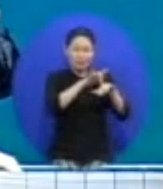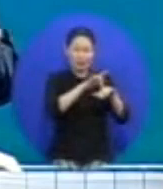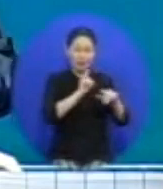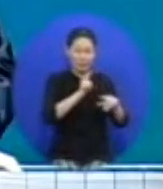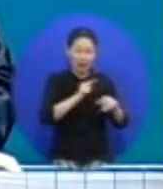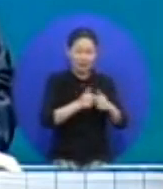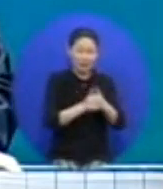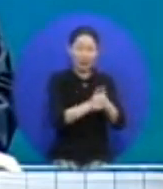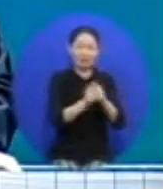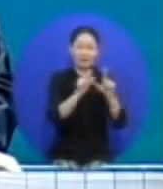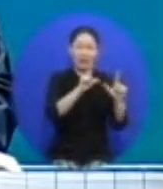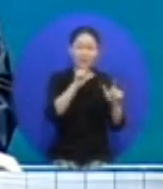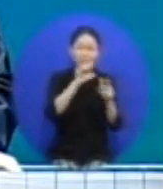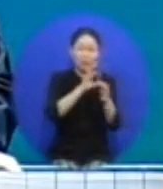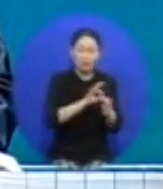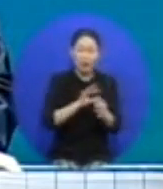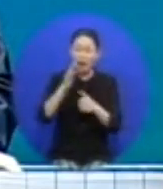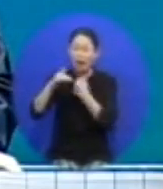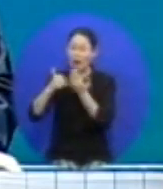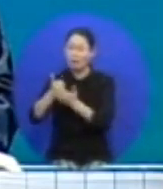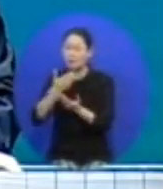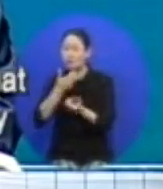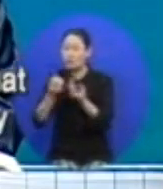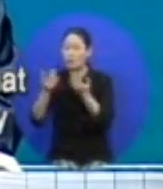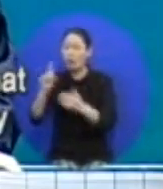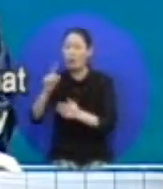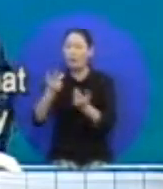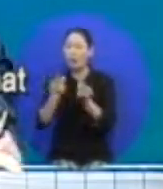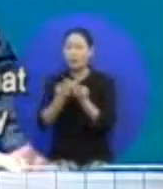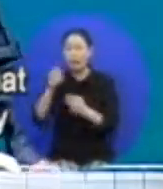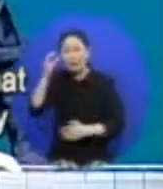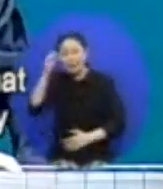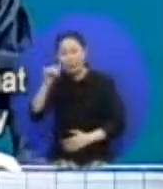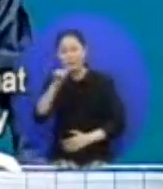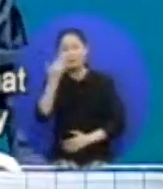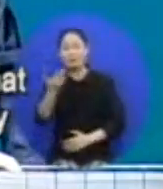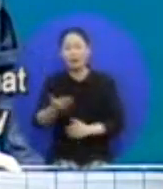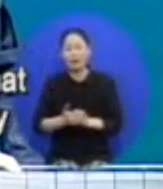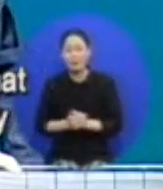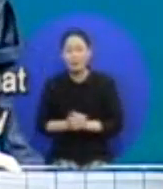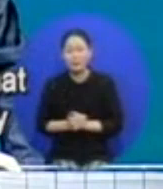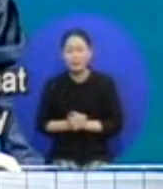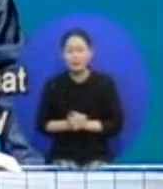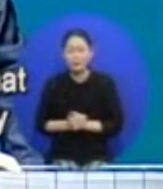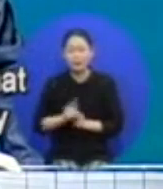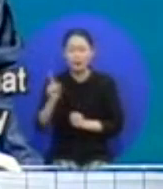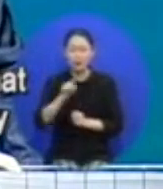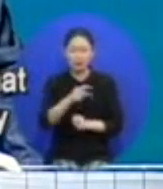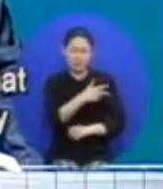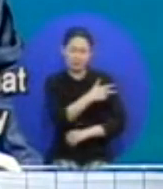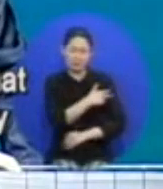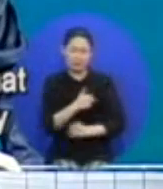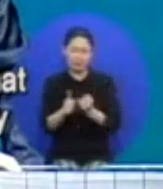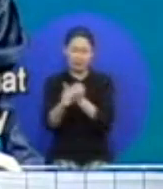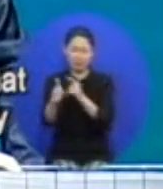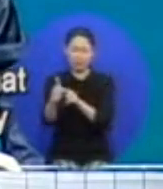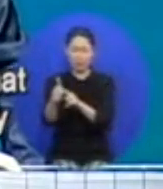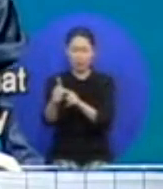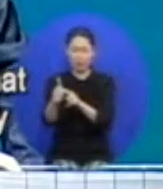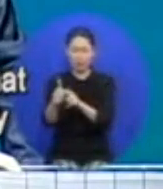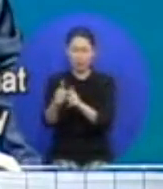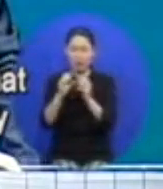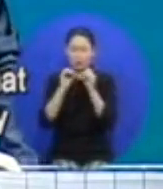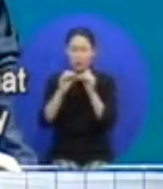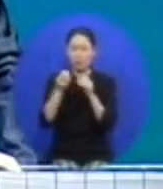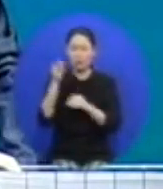축복해 주시기를 기대 1 말입니다 어느 집사님이 남편 전도를 하는데 편지를 써서